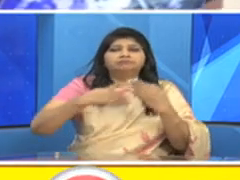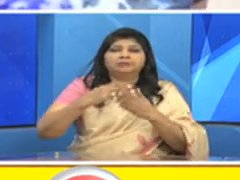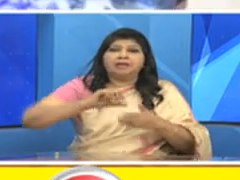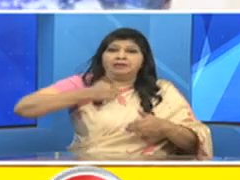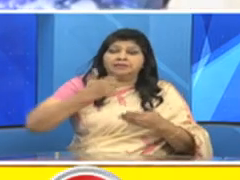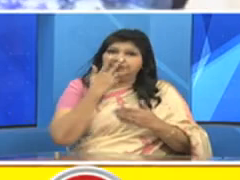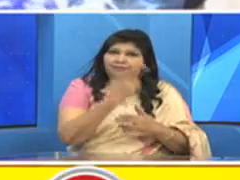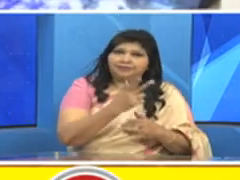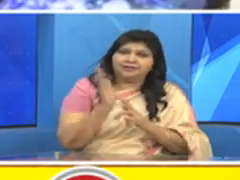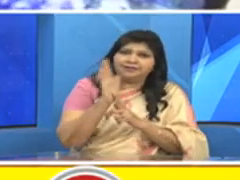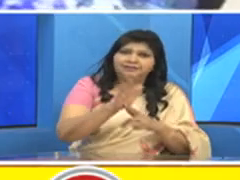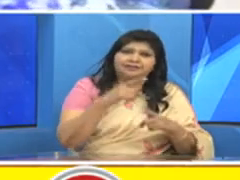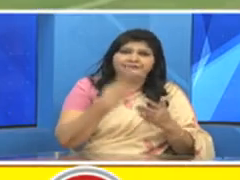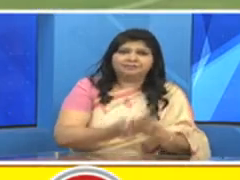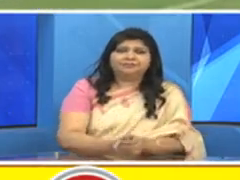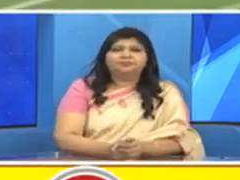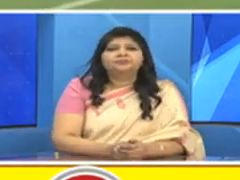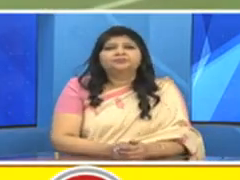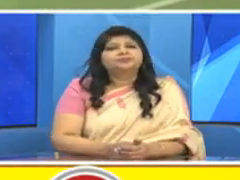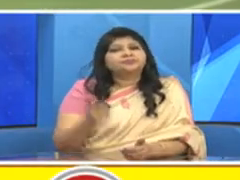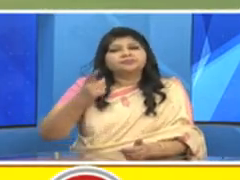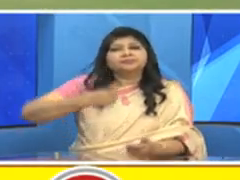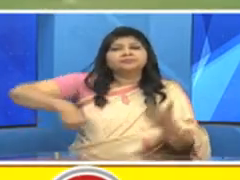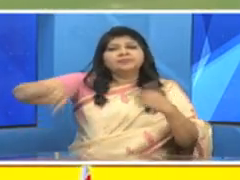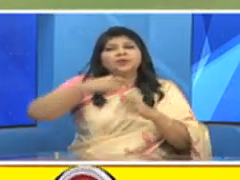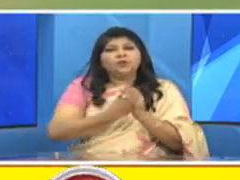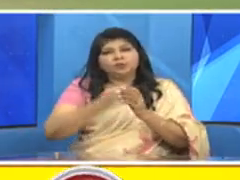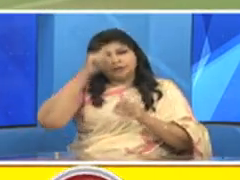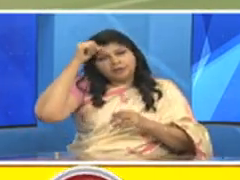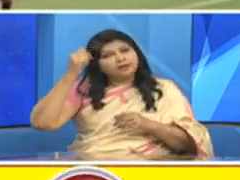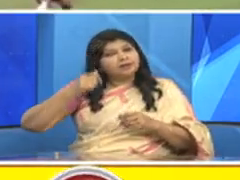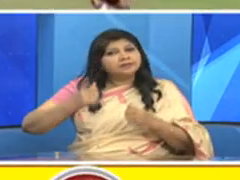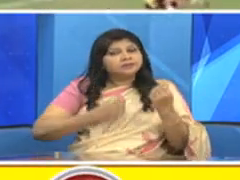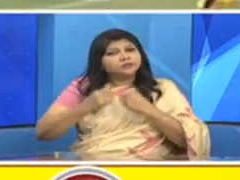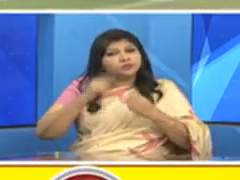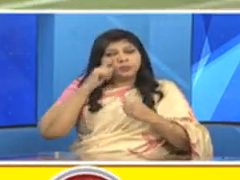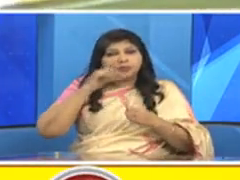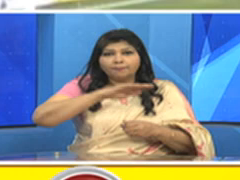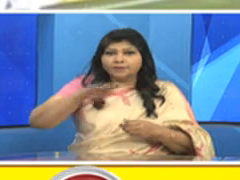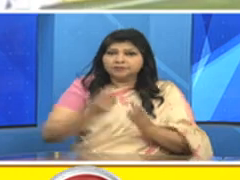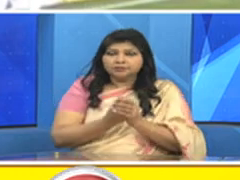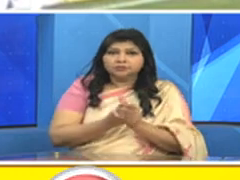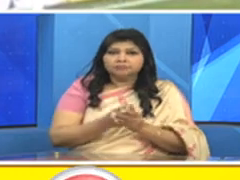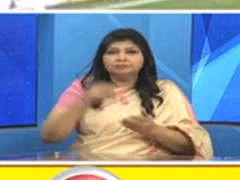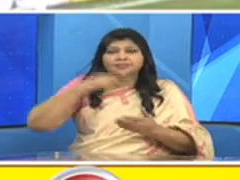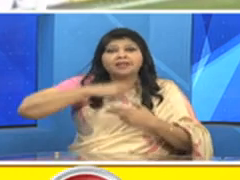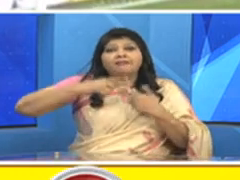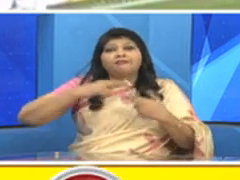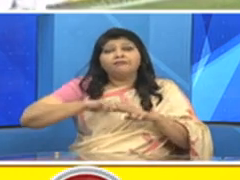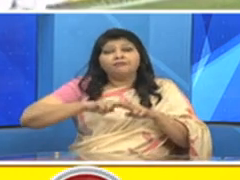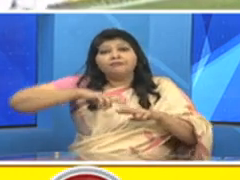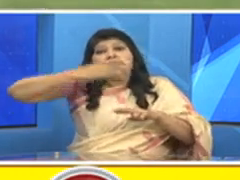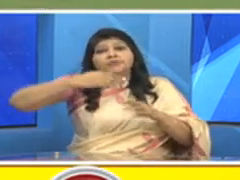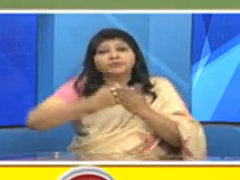परिणाम हम सबके सामने है। मैं सभी खिलाड़ियों के उज्जवल भविष्य की कामना करता हूं। इसके साथ ही मैं